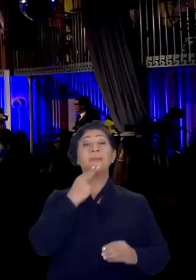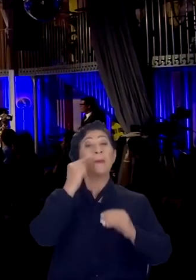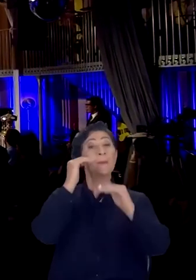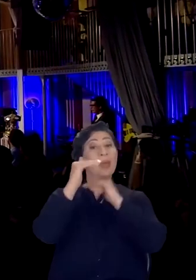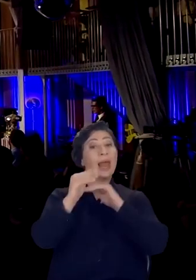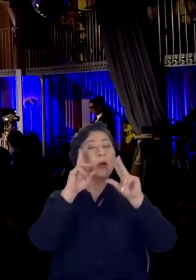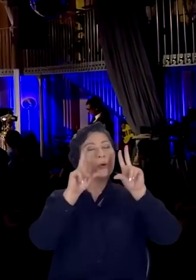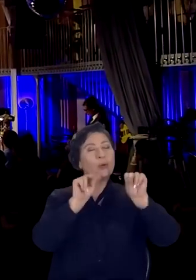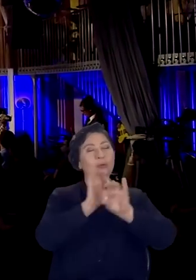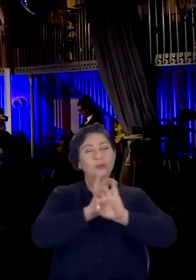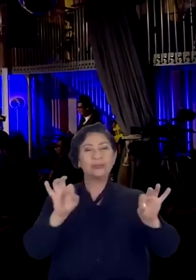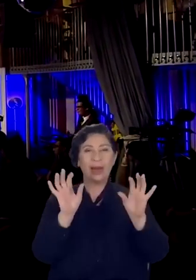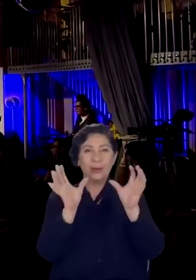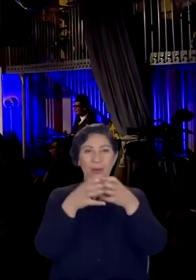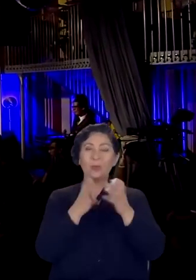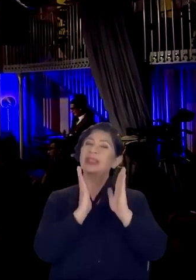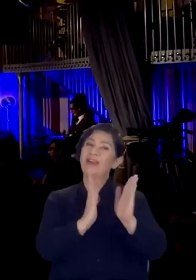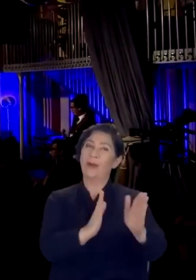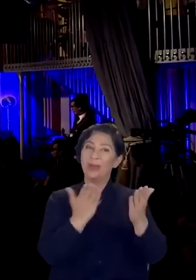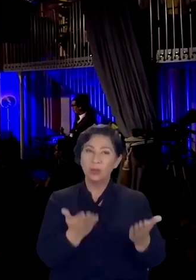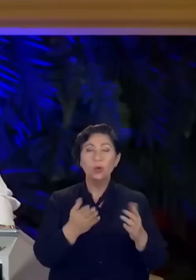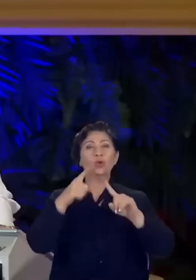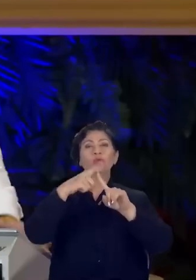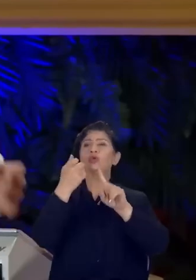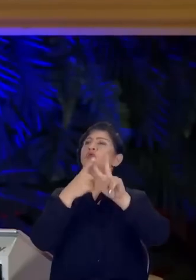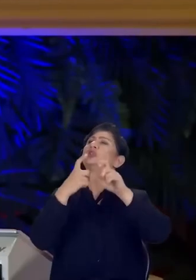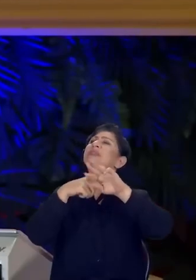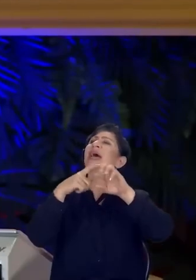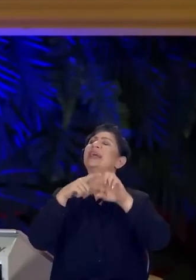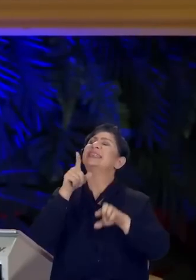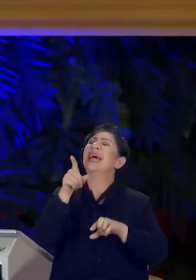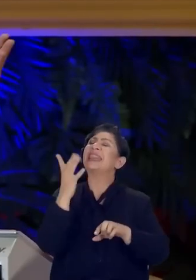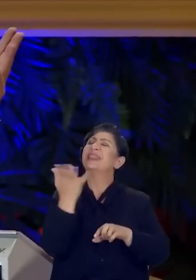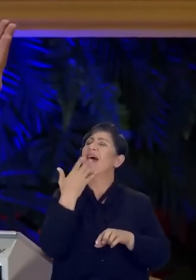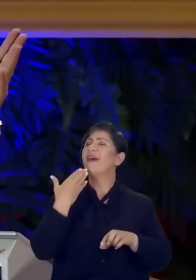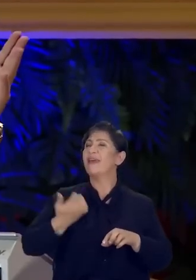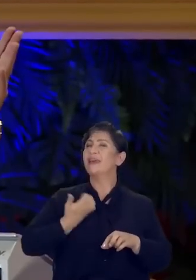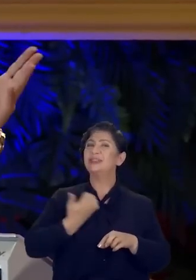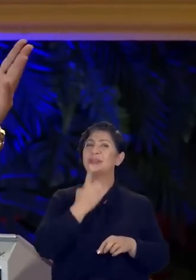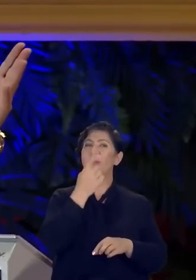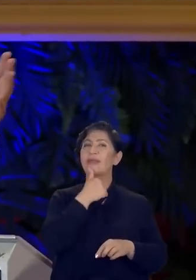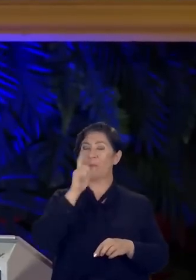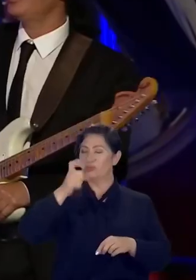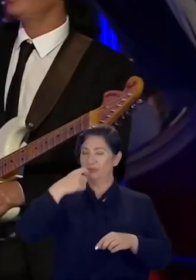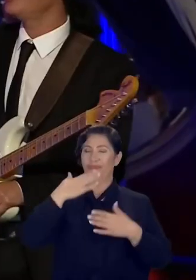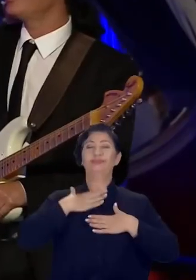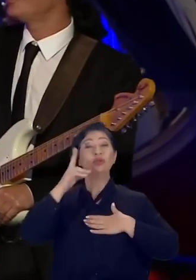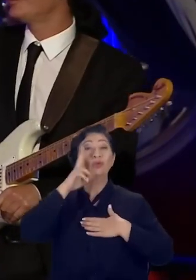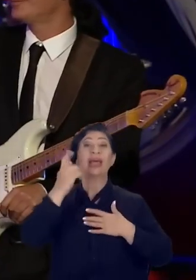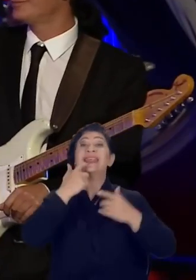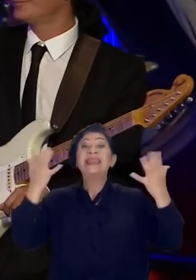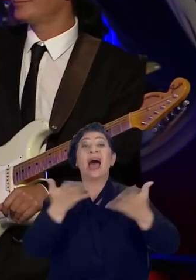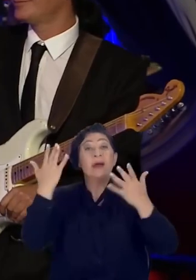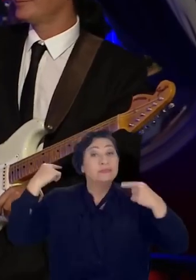Hanımlar beyler, Uykusuzlar Kulübü devam ediyor. Tuncel'cim, senden daha yakışıklı bir adam buldum. Sonunda